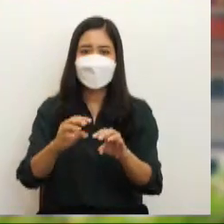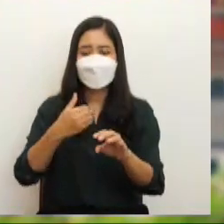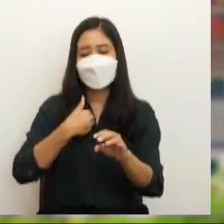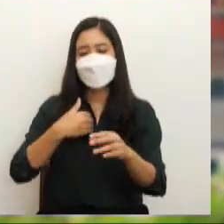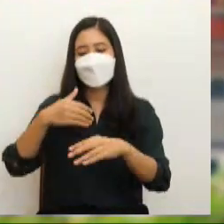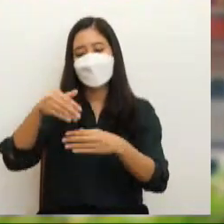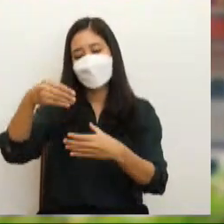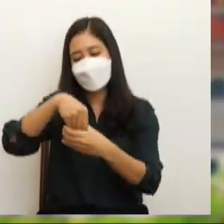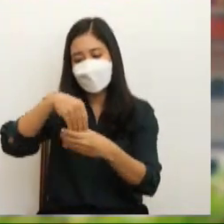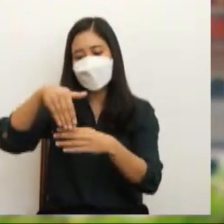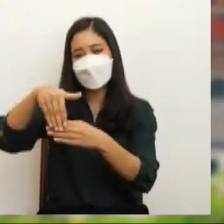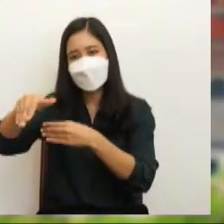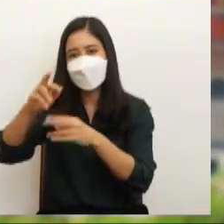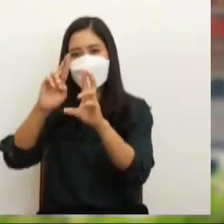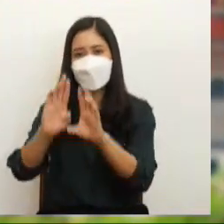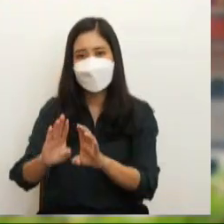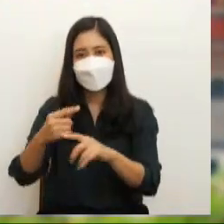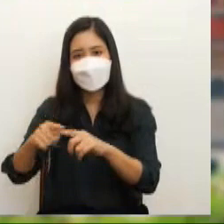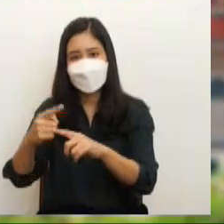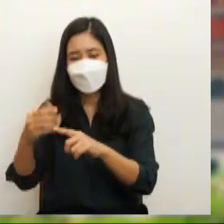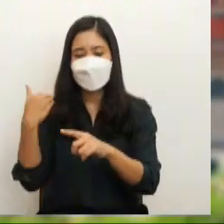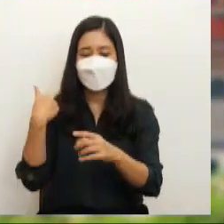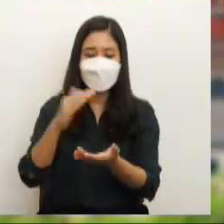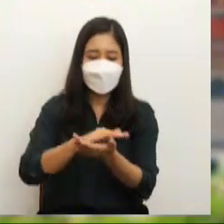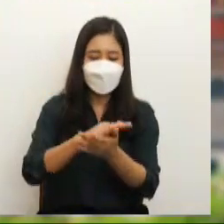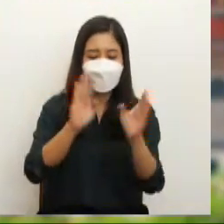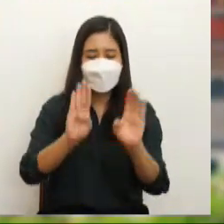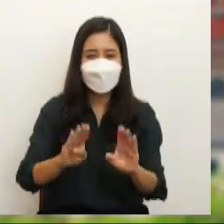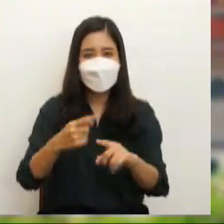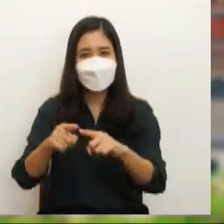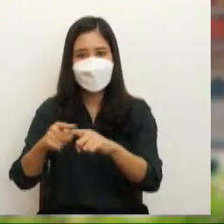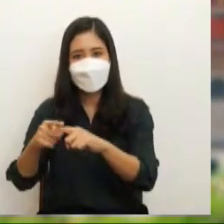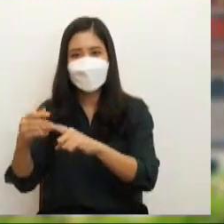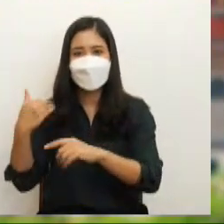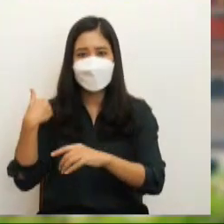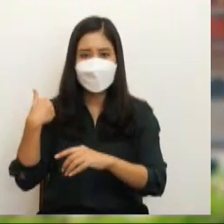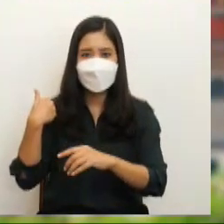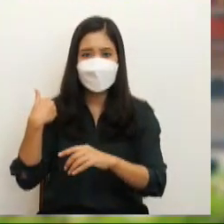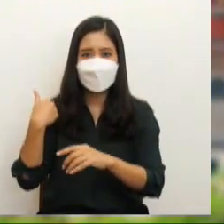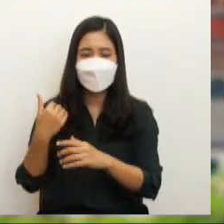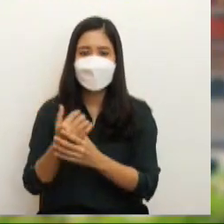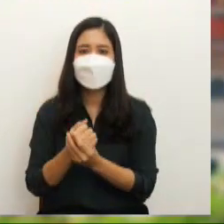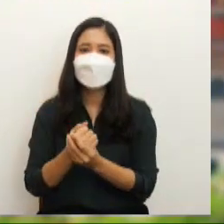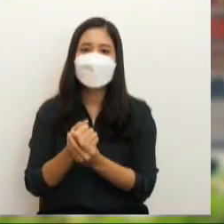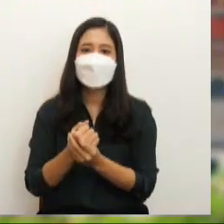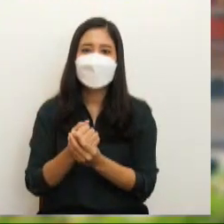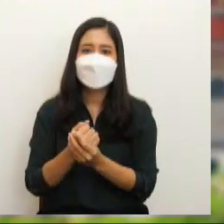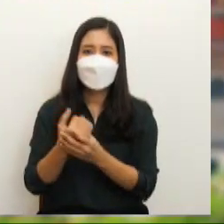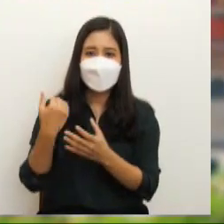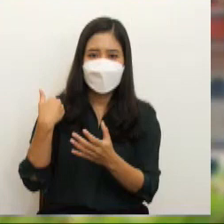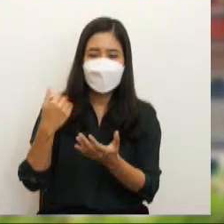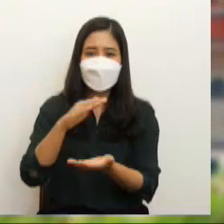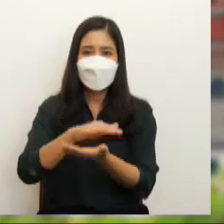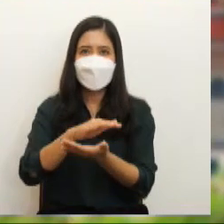ผมยกตัวอย่างภาษาเราง่ายๆที่เห็นโรงเรียนดนตรีเรียนกวดวิชาต่างๆเหล่านี้นะครับล้วนแต่เป็นโรงเรียนนอกระบบนะ